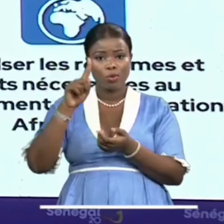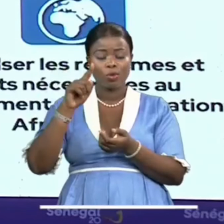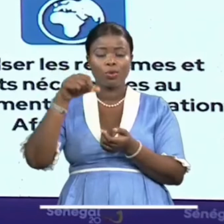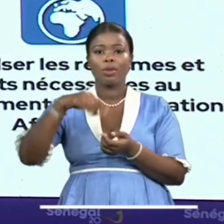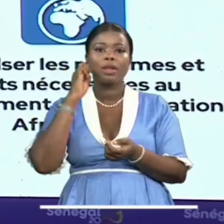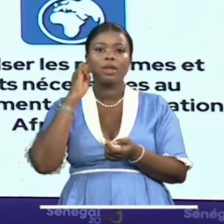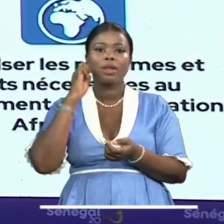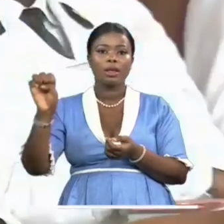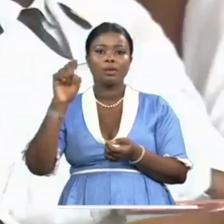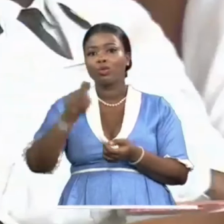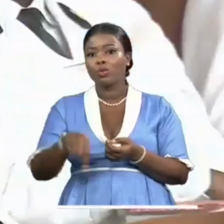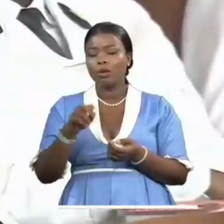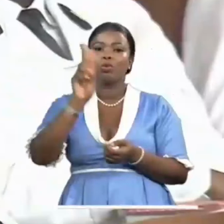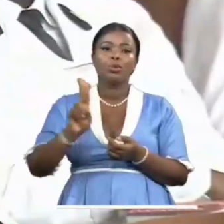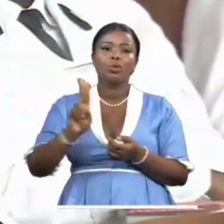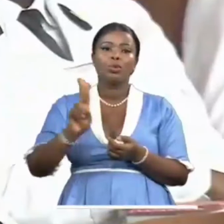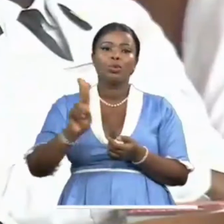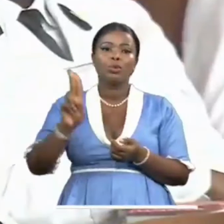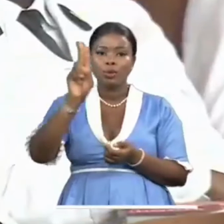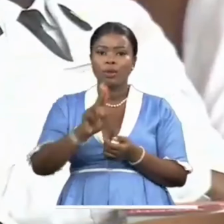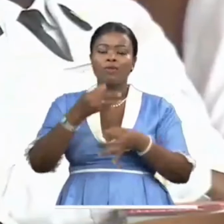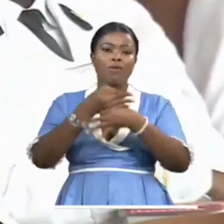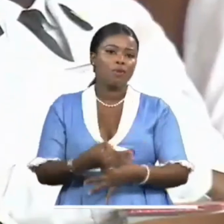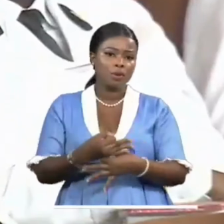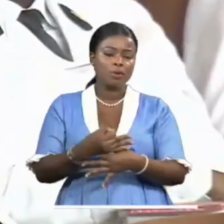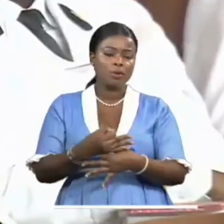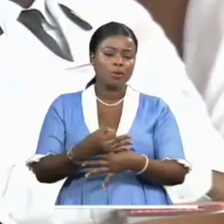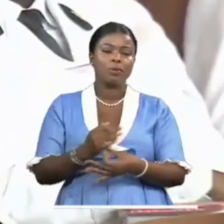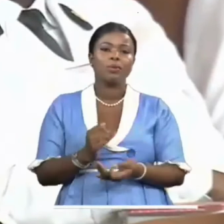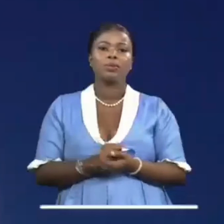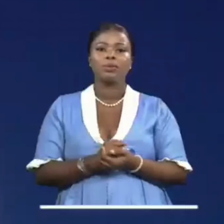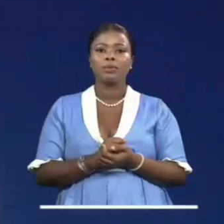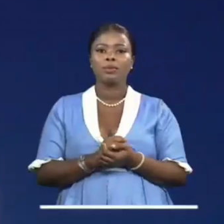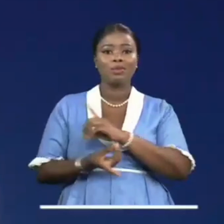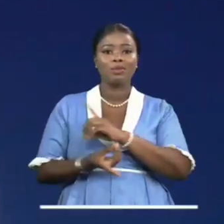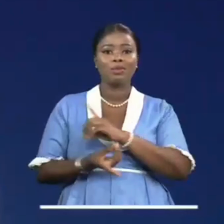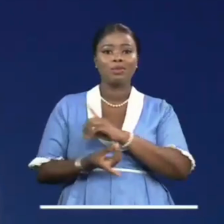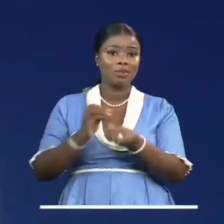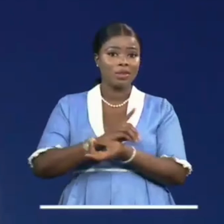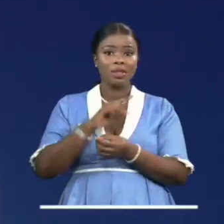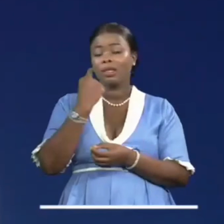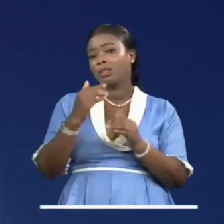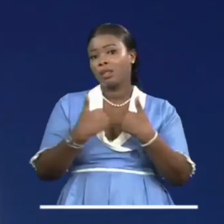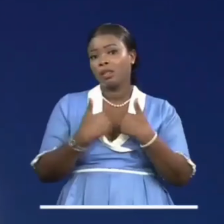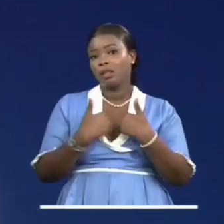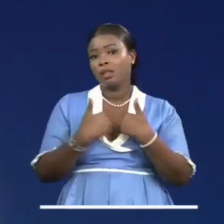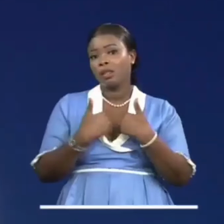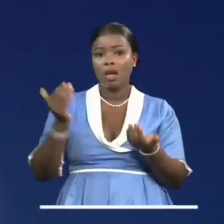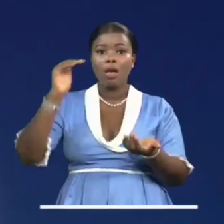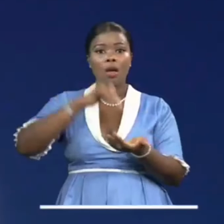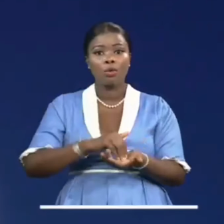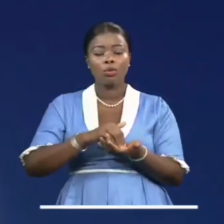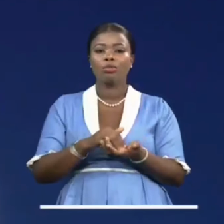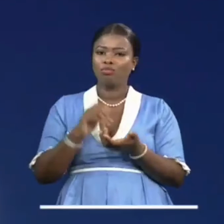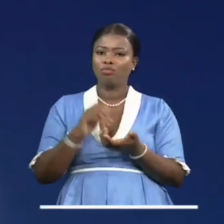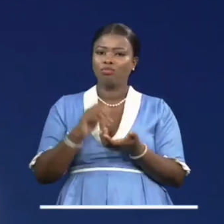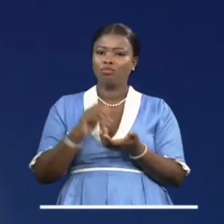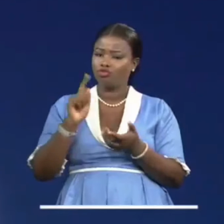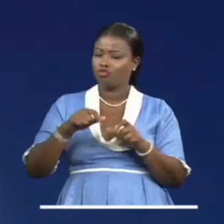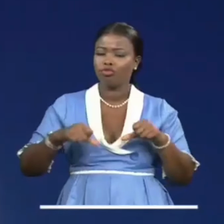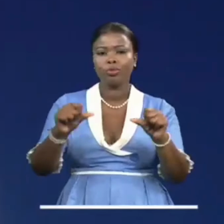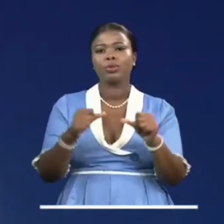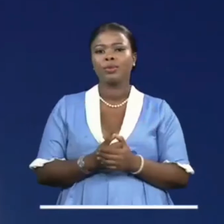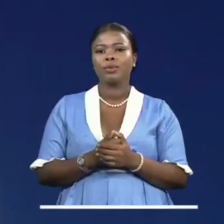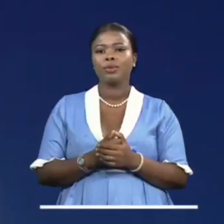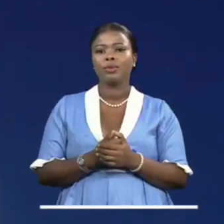des usagers c'est fondamental et l'administration décentralisée qui est encore un peu plus faible qu'il faut consolider davantage